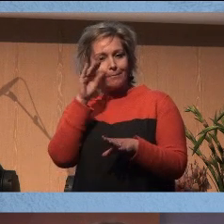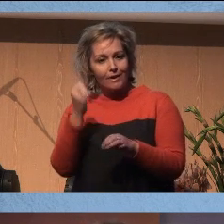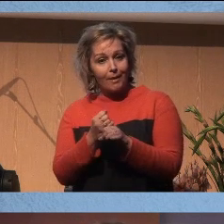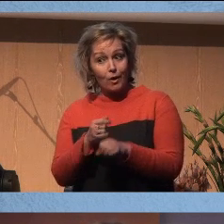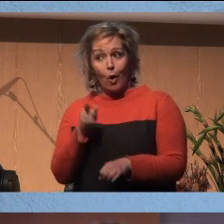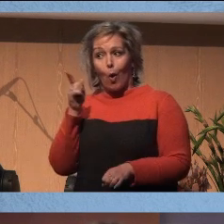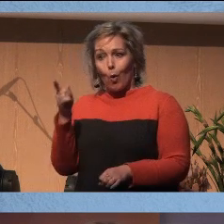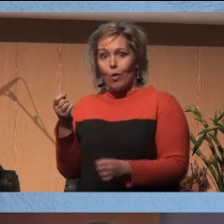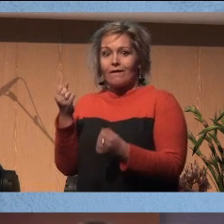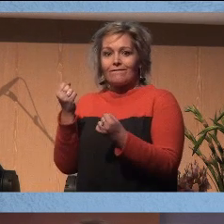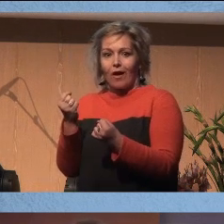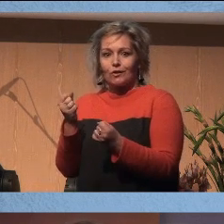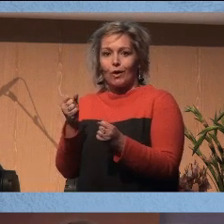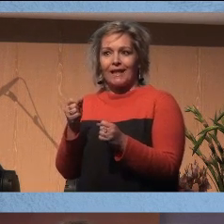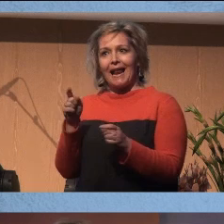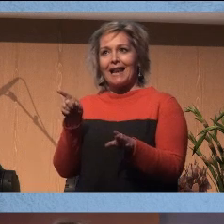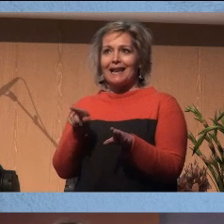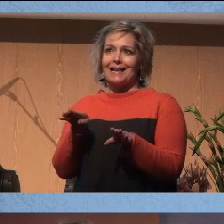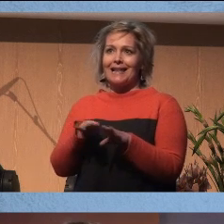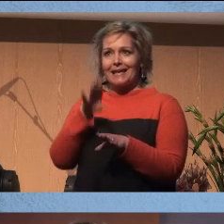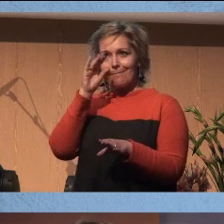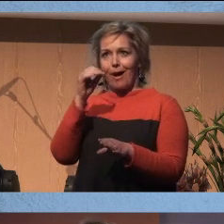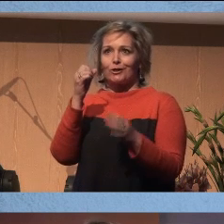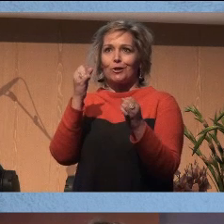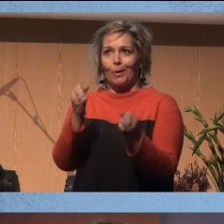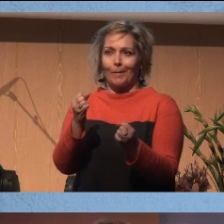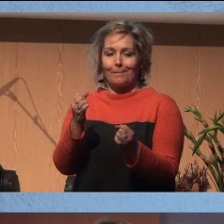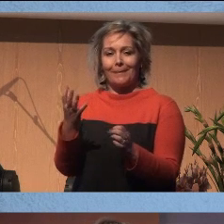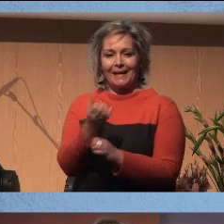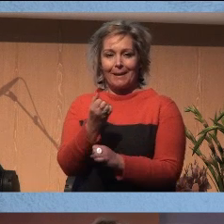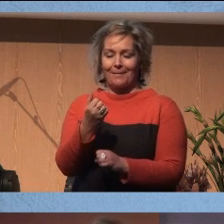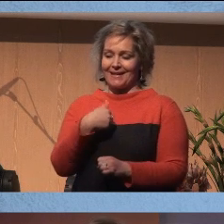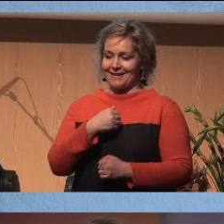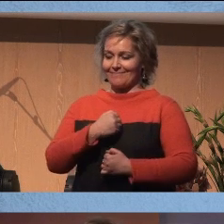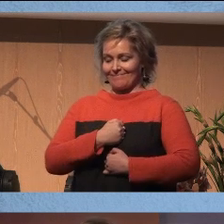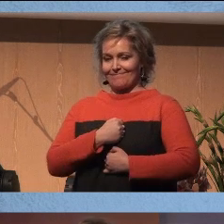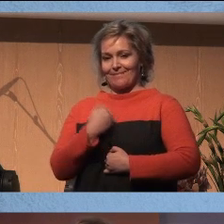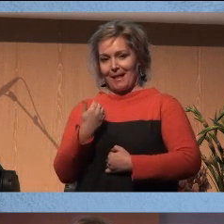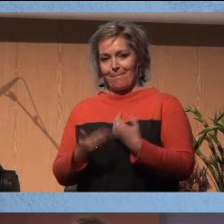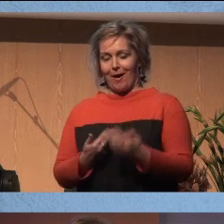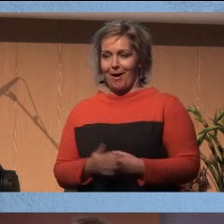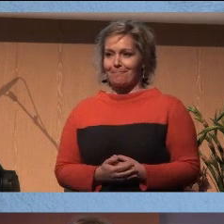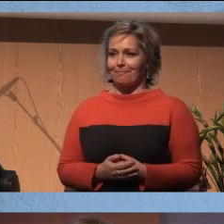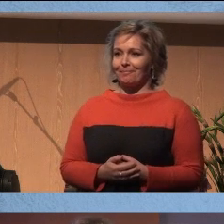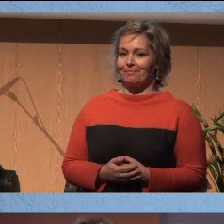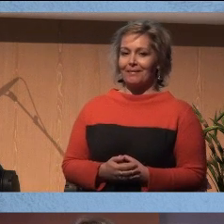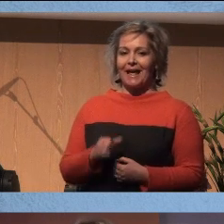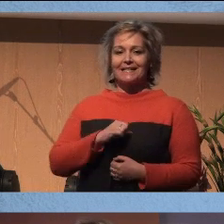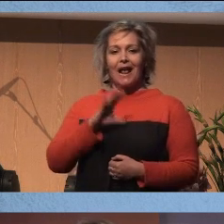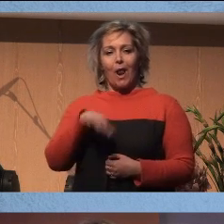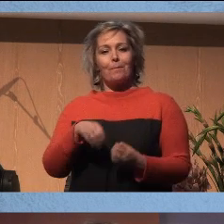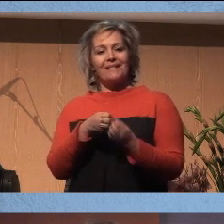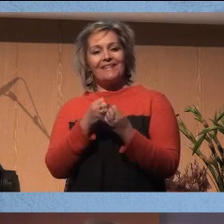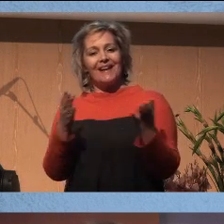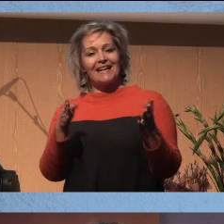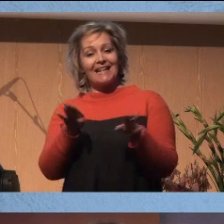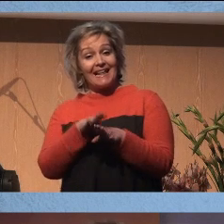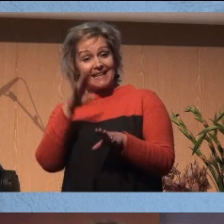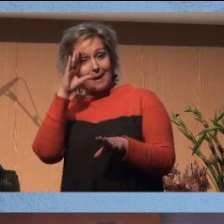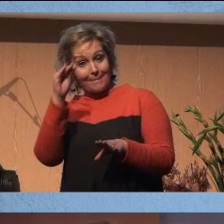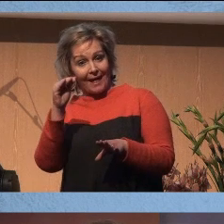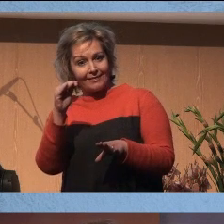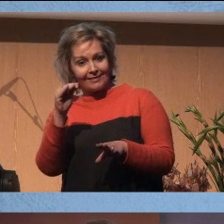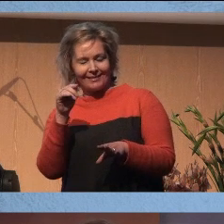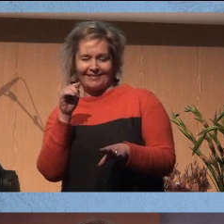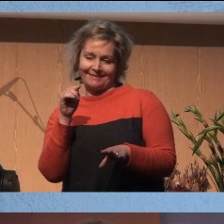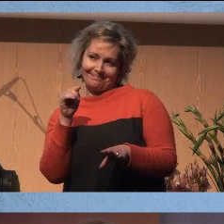hun fastholder likemannsbegrepet, så jeg rimelig trygg på å gjøre det samme. Selv om de fleste likemenn, og dette